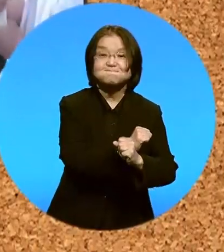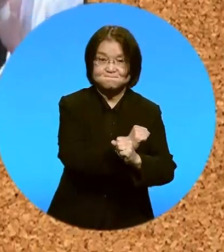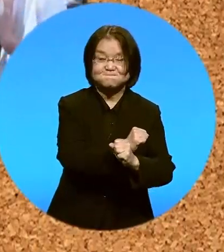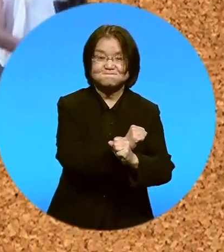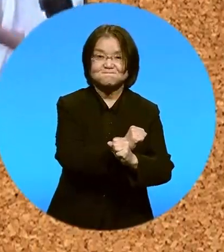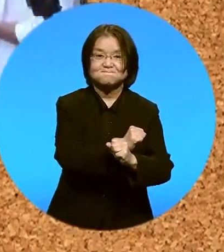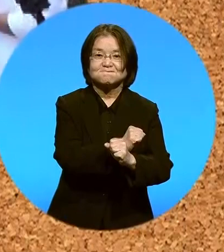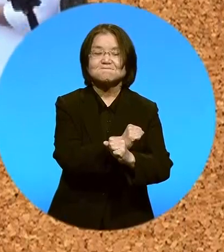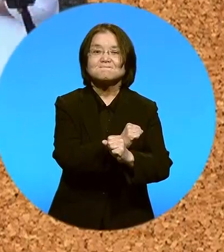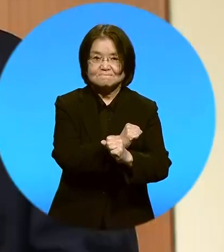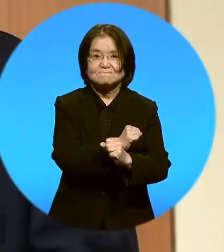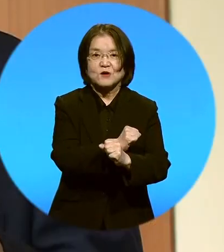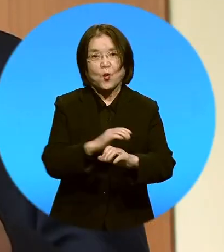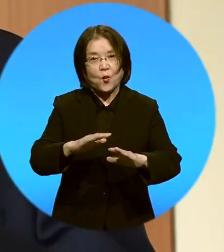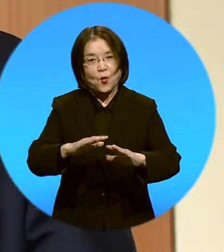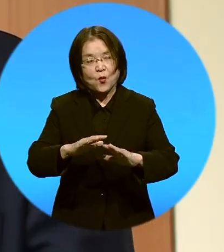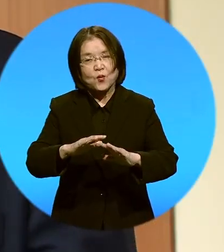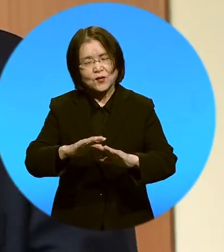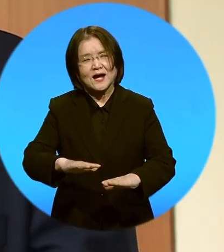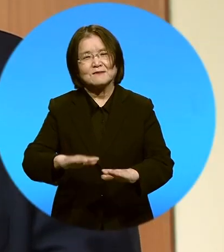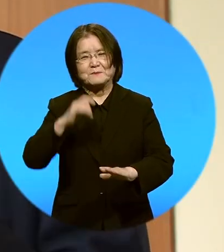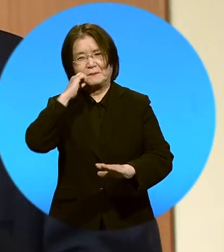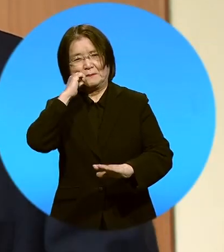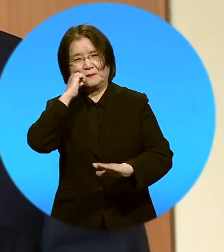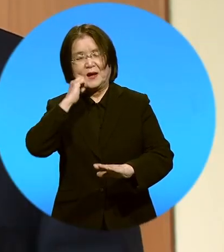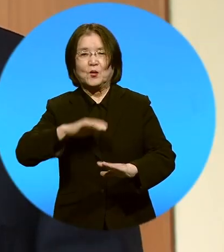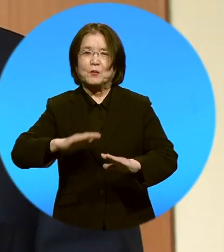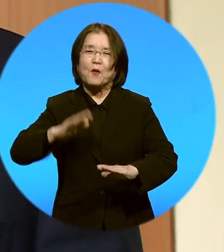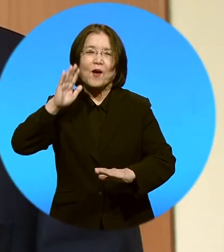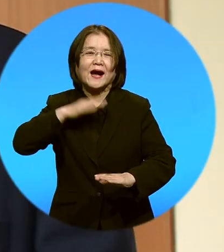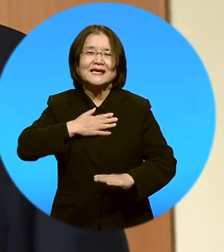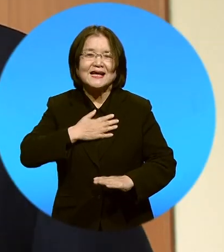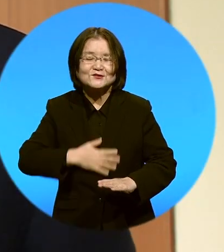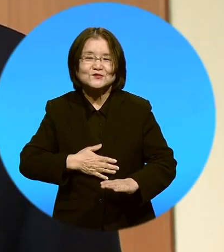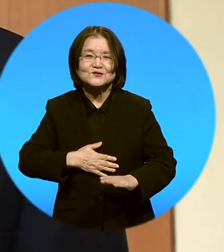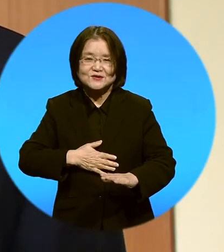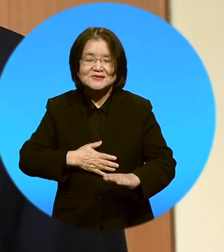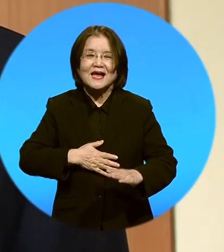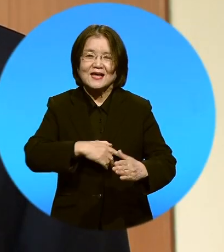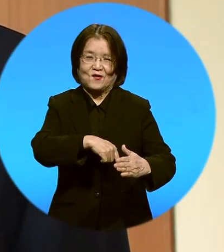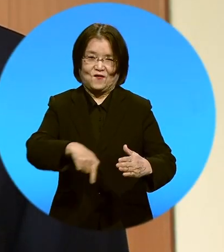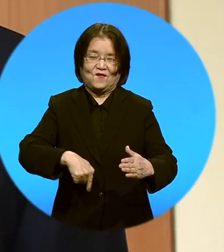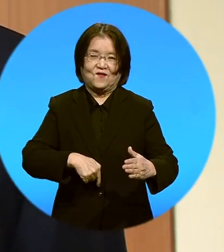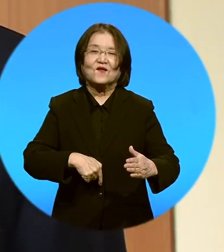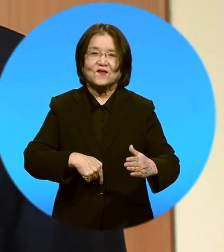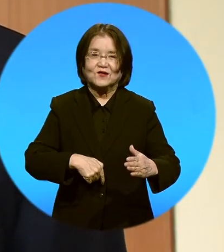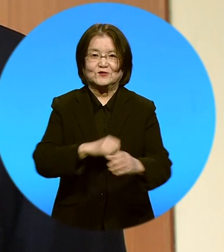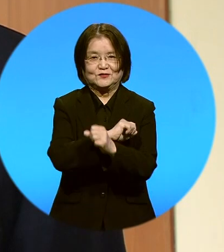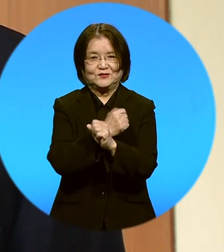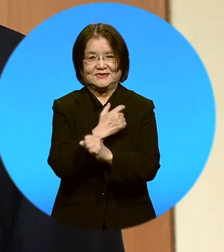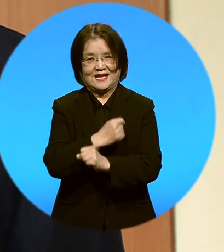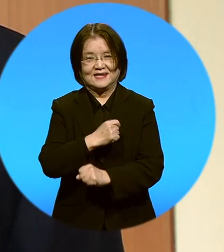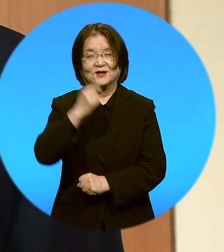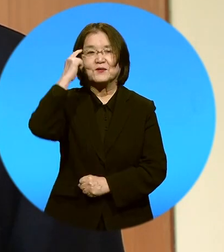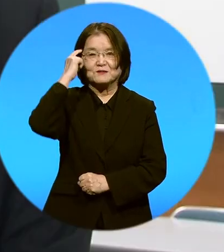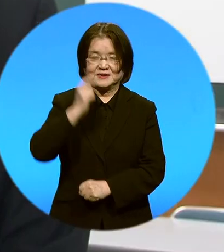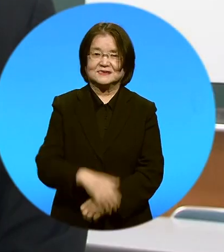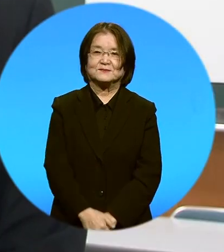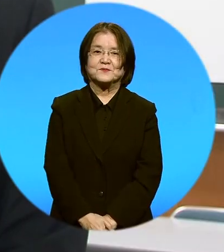か、この今回できなかった子どもたちが分かりやすいようにするとかいうところも工夫して取り組んでいきたいです